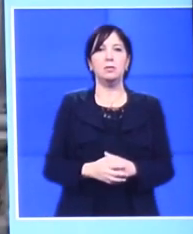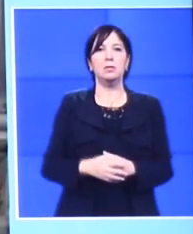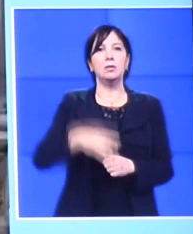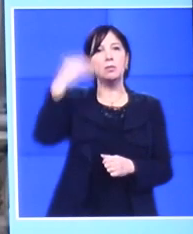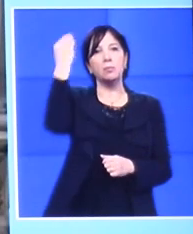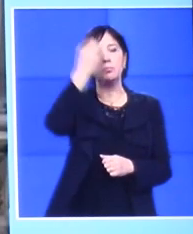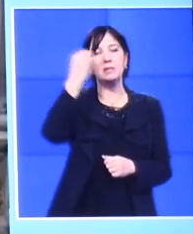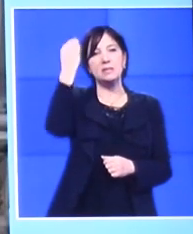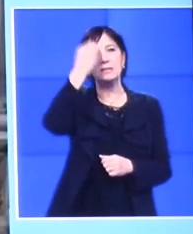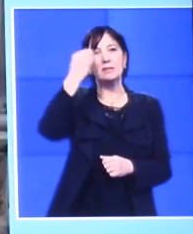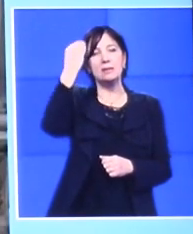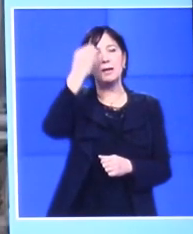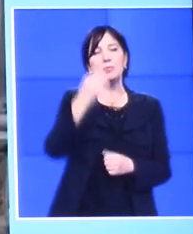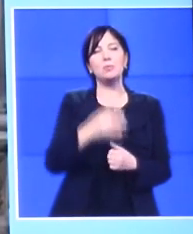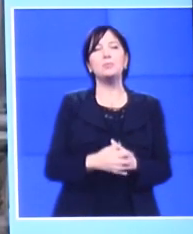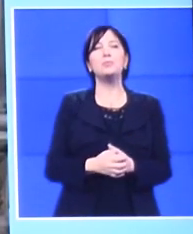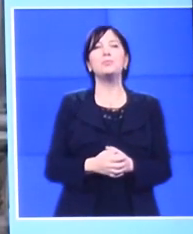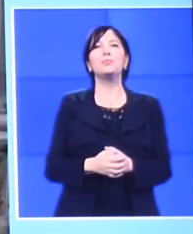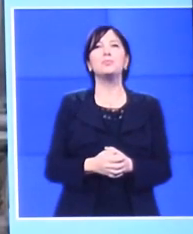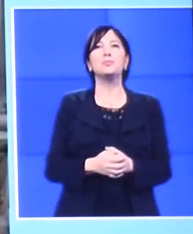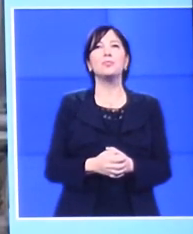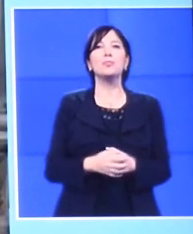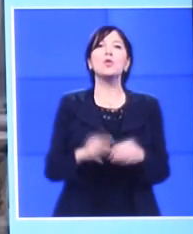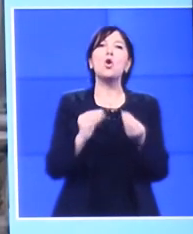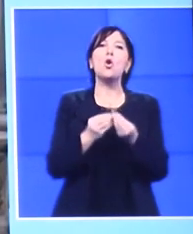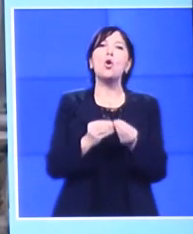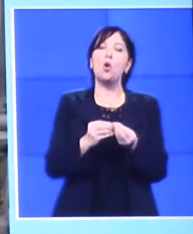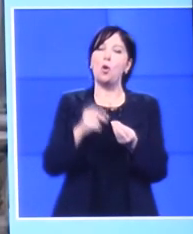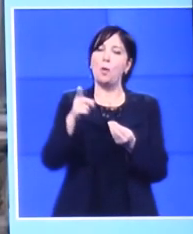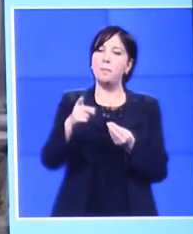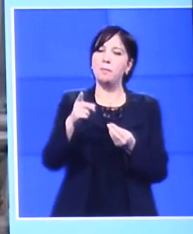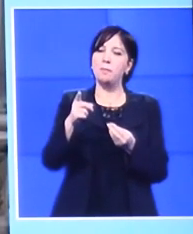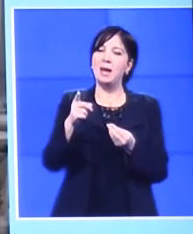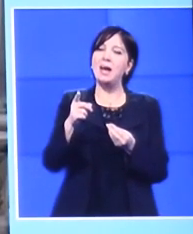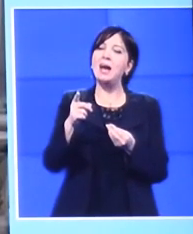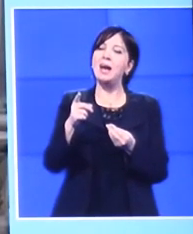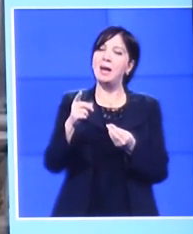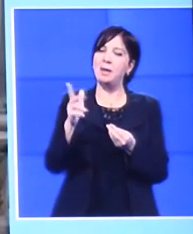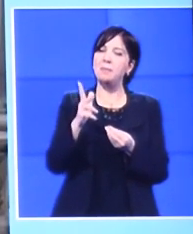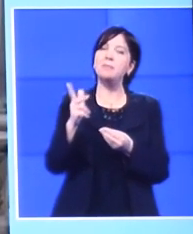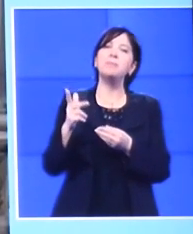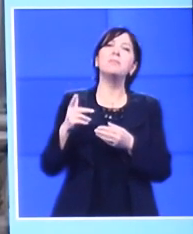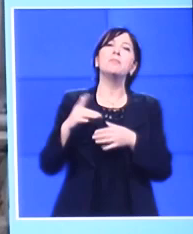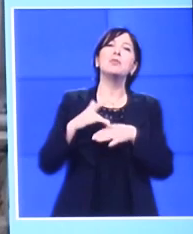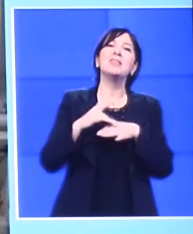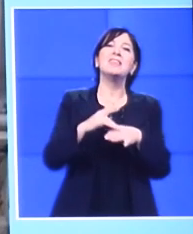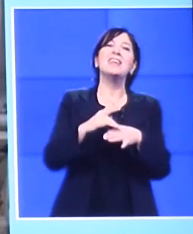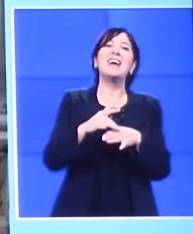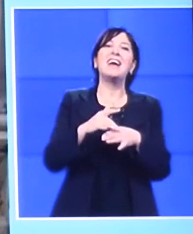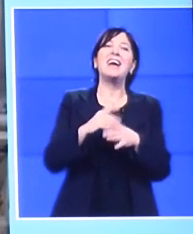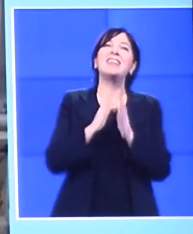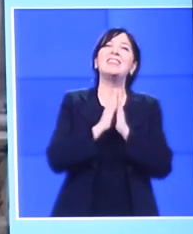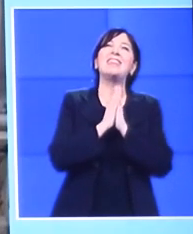Pensiamo come lui ha portato avanti la devozione a Santa Faustina,